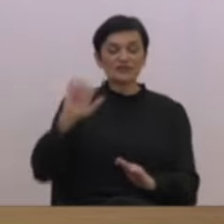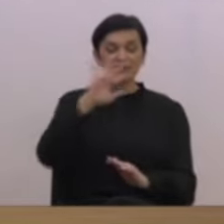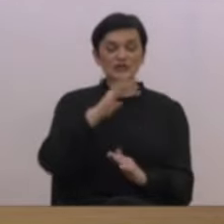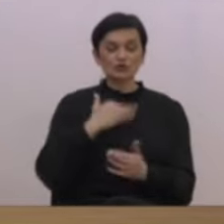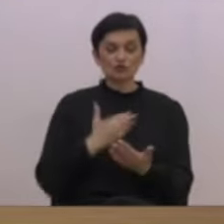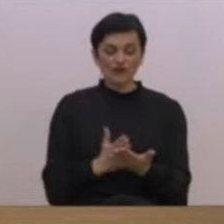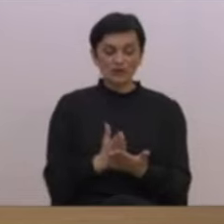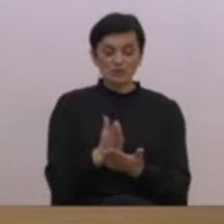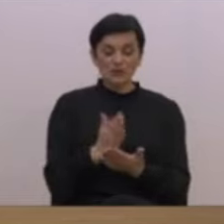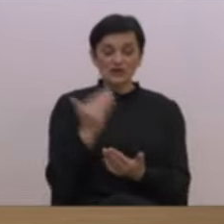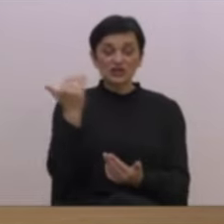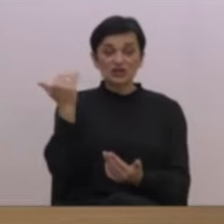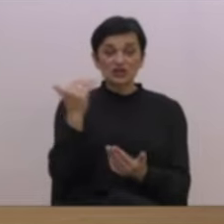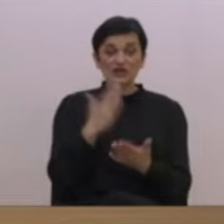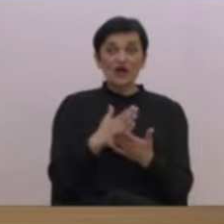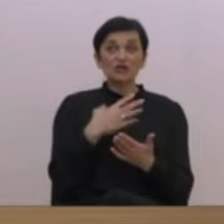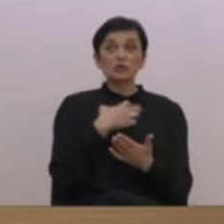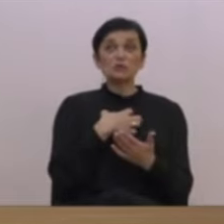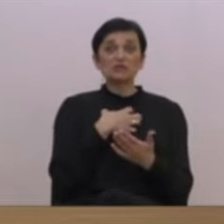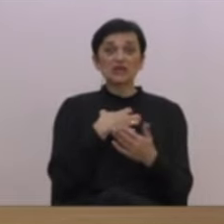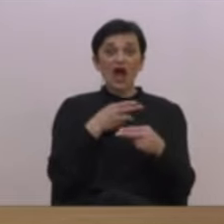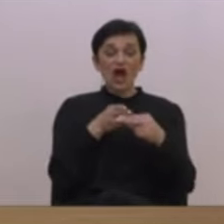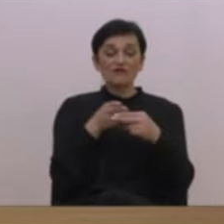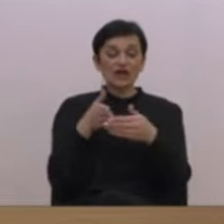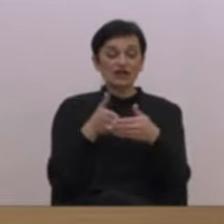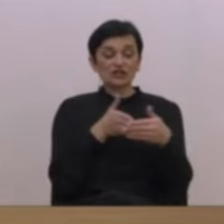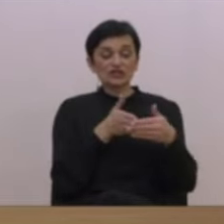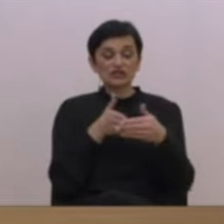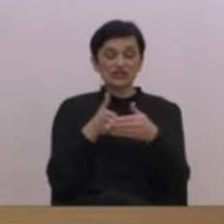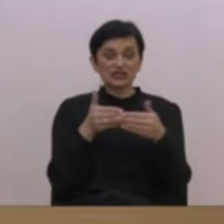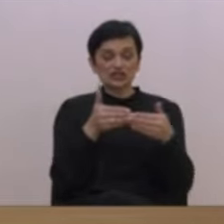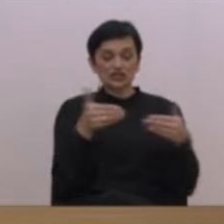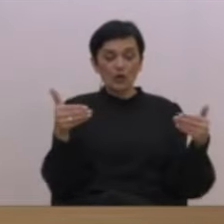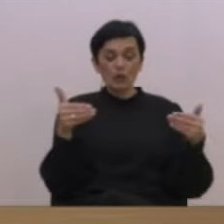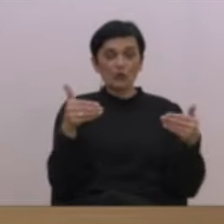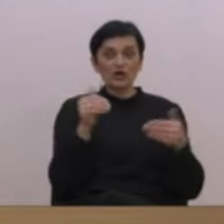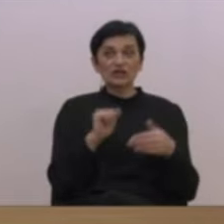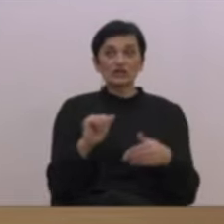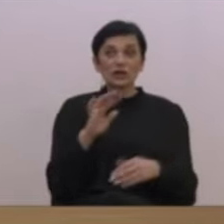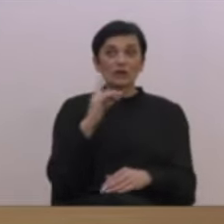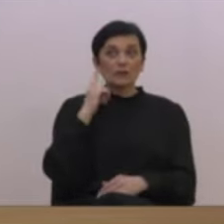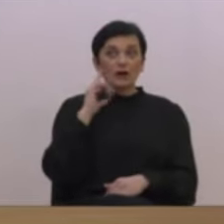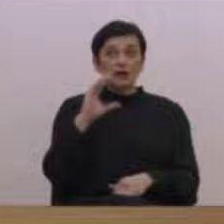misrapeves. Tu e hartavarit în agoba, tu e sproda salur, misrapeves.